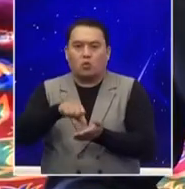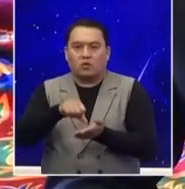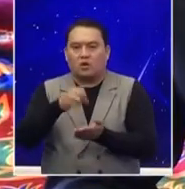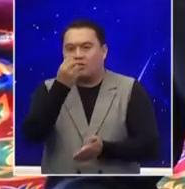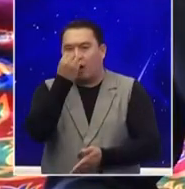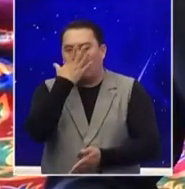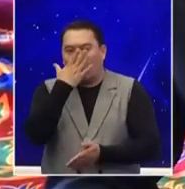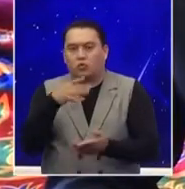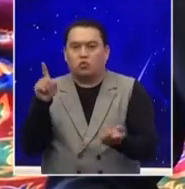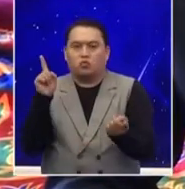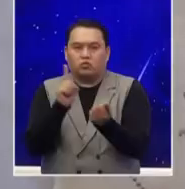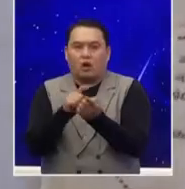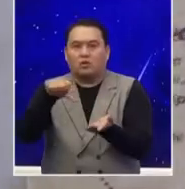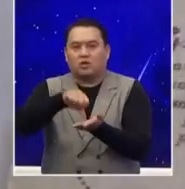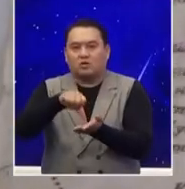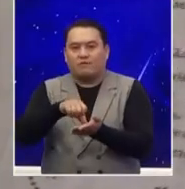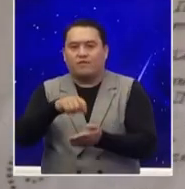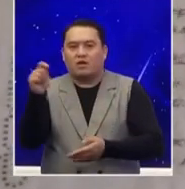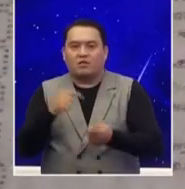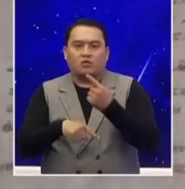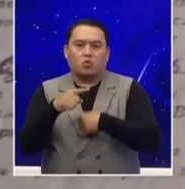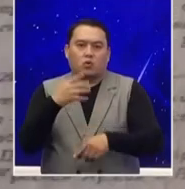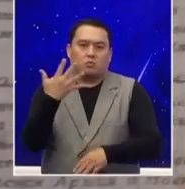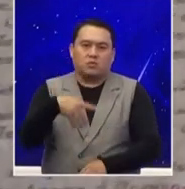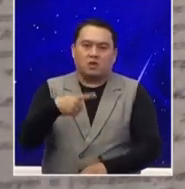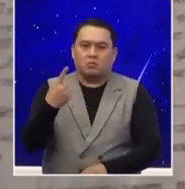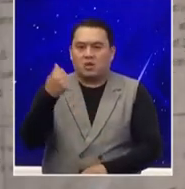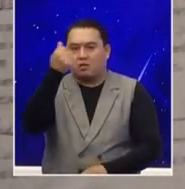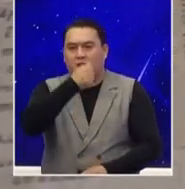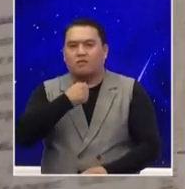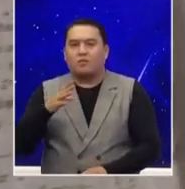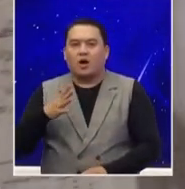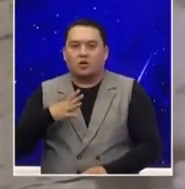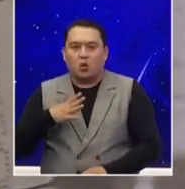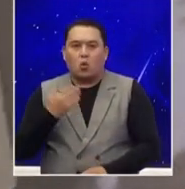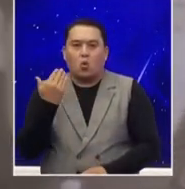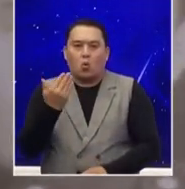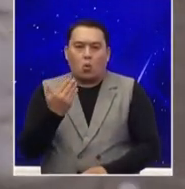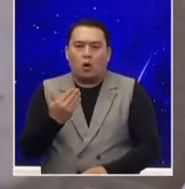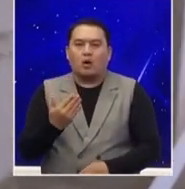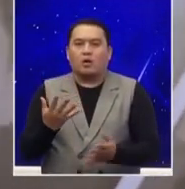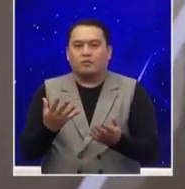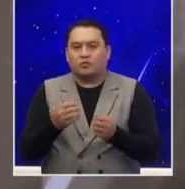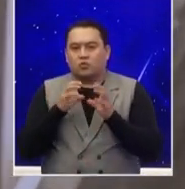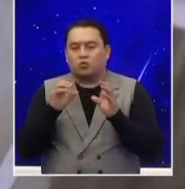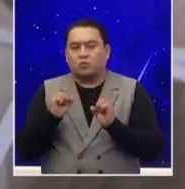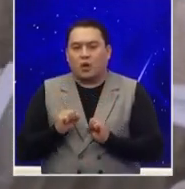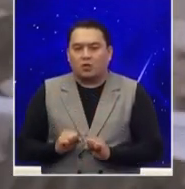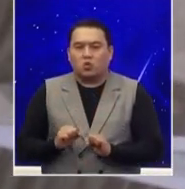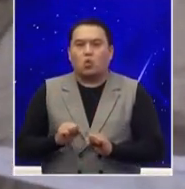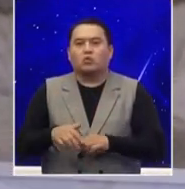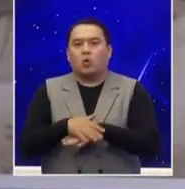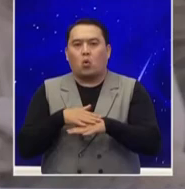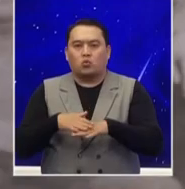войне с японией домой ветеран вернулся лишь в 1951 из того момента оберегал покой мирных